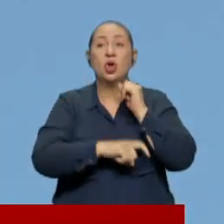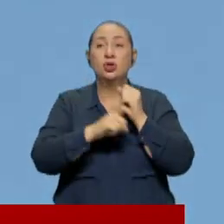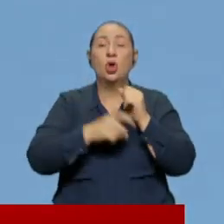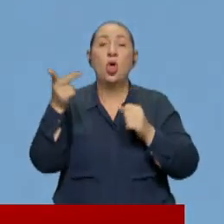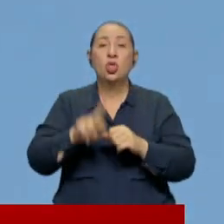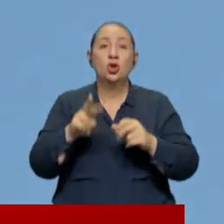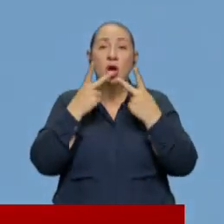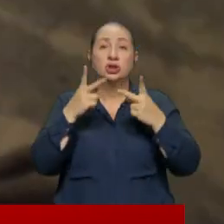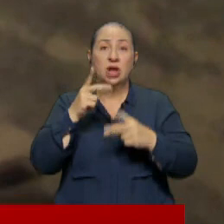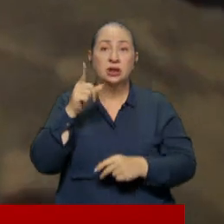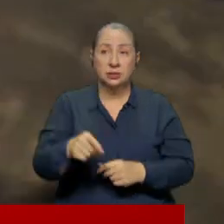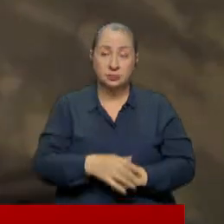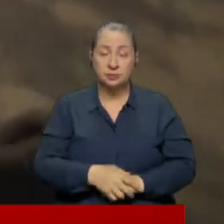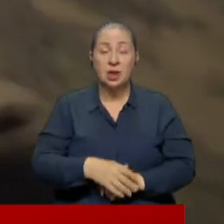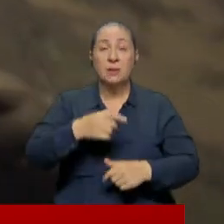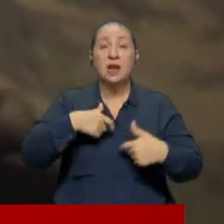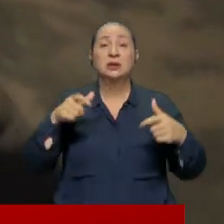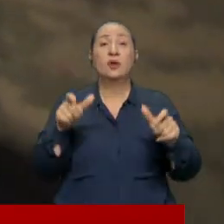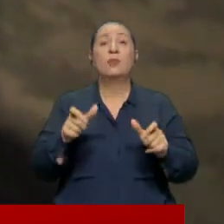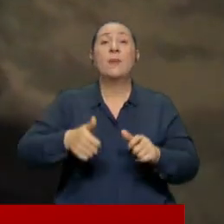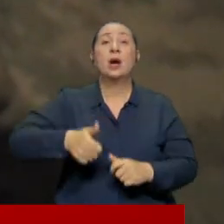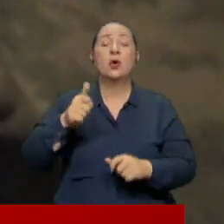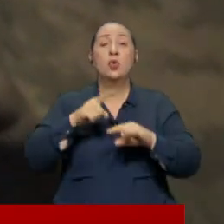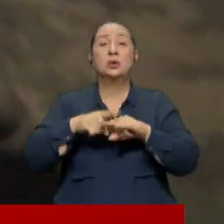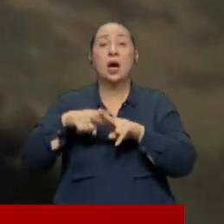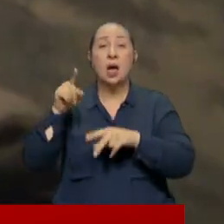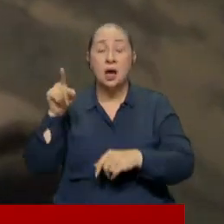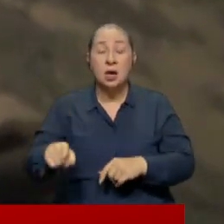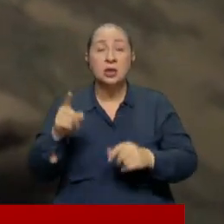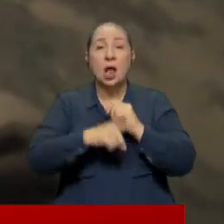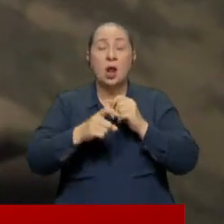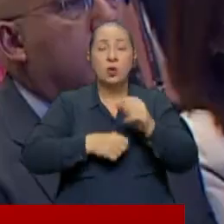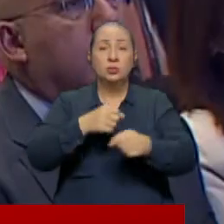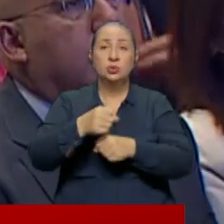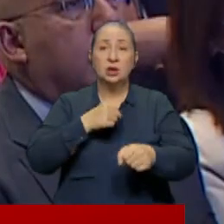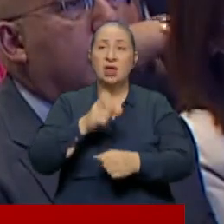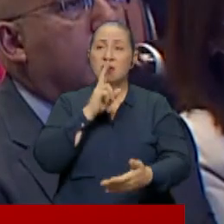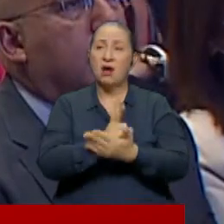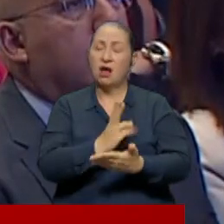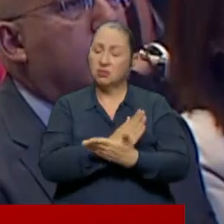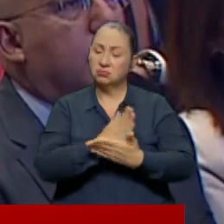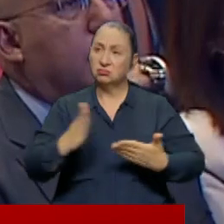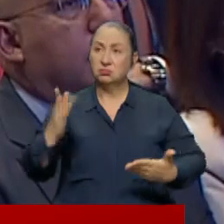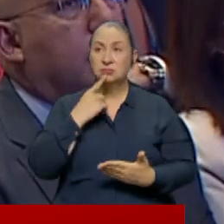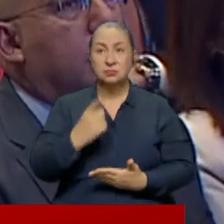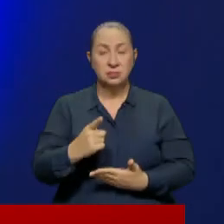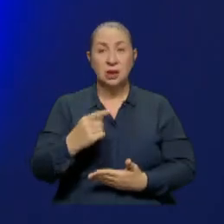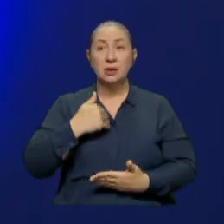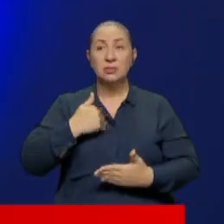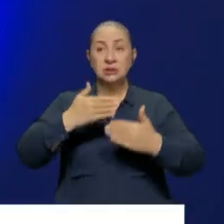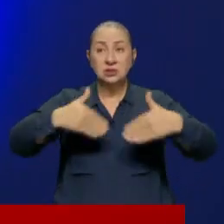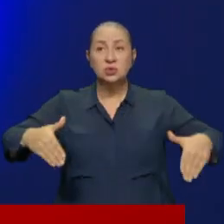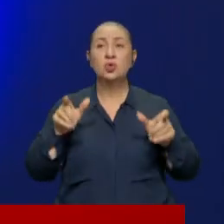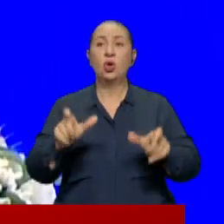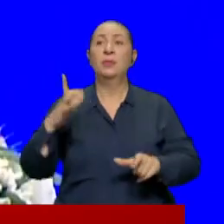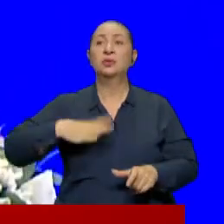teröristin öldürüldüğü açıklandı. Milli Savunma Bakanı Hulusi Akar, terörle mücadelede kararlılık mesajı verdi. Biz hudutlarımızı